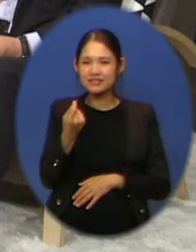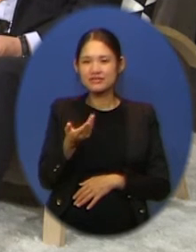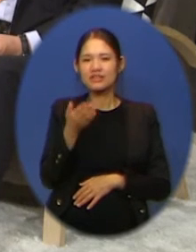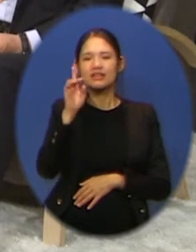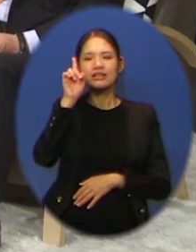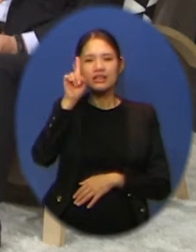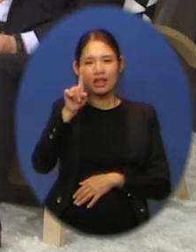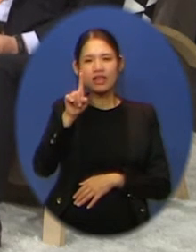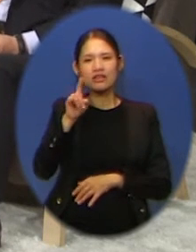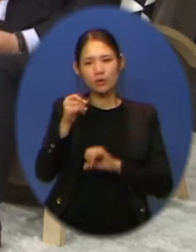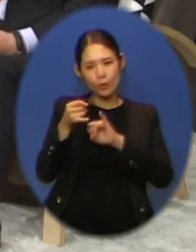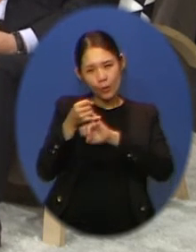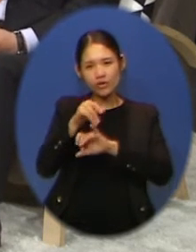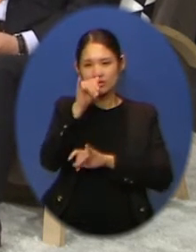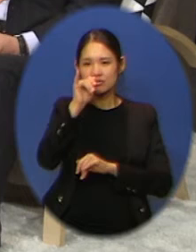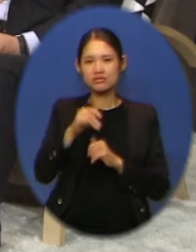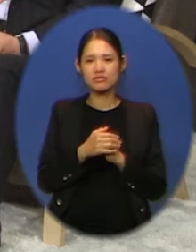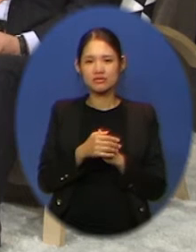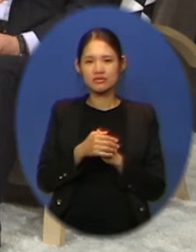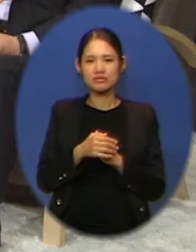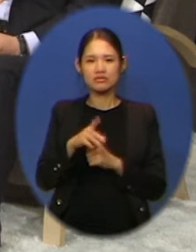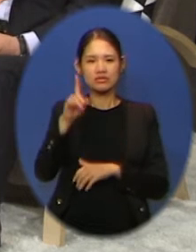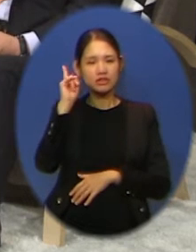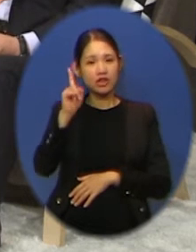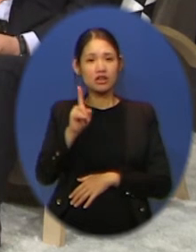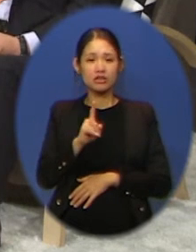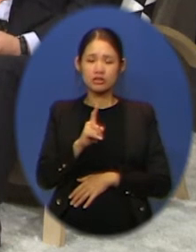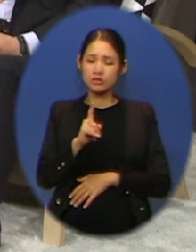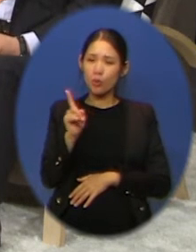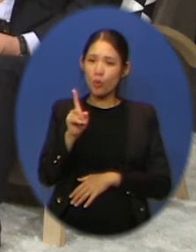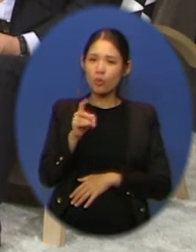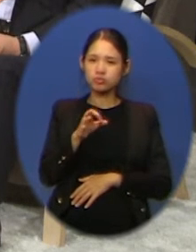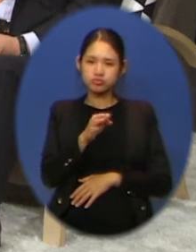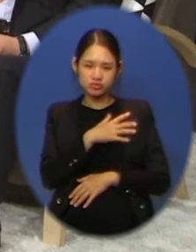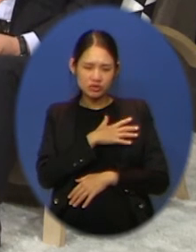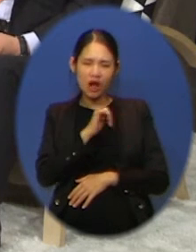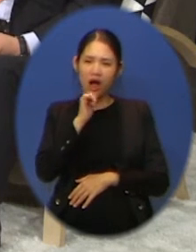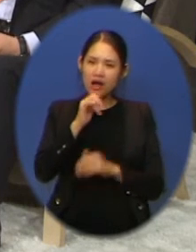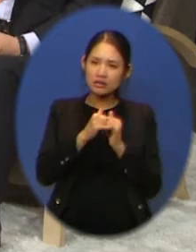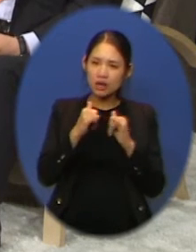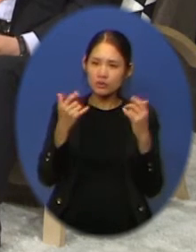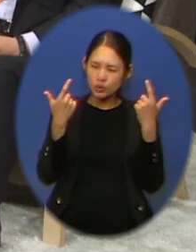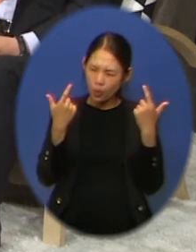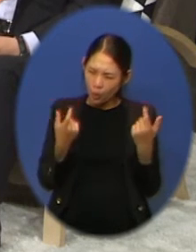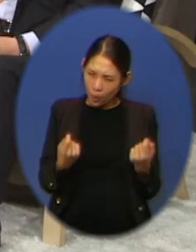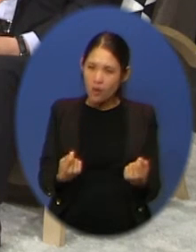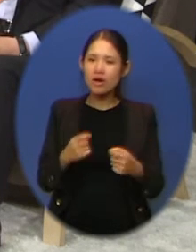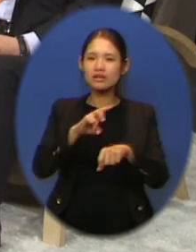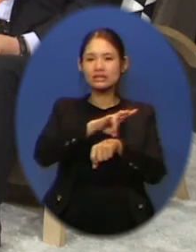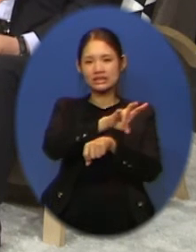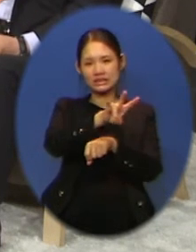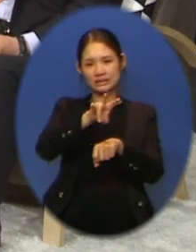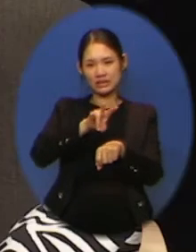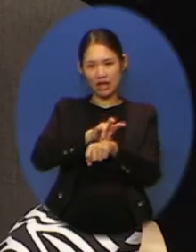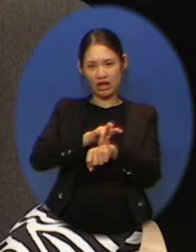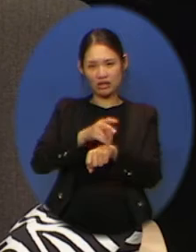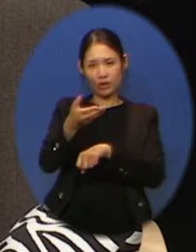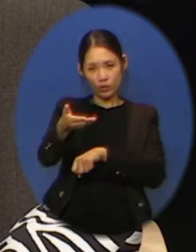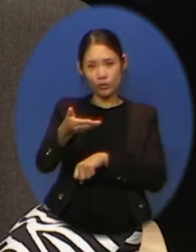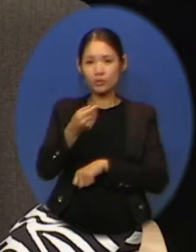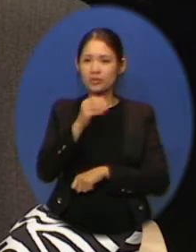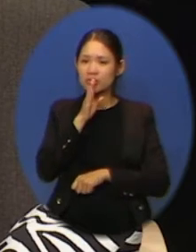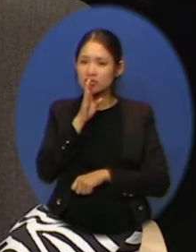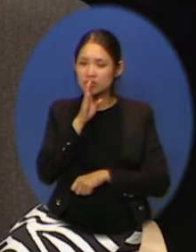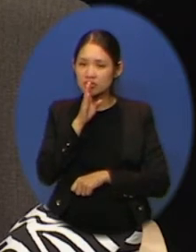옵니다. 매일은 부자나 가난한 사람이나 24시간씩 줍니다. 꼭 네. 하나님이 꼭.